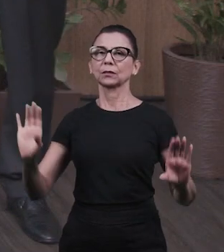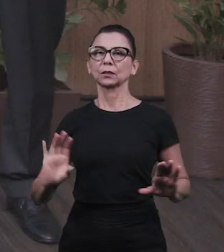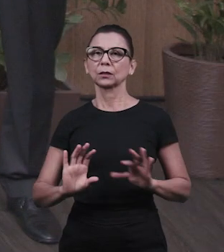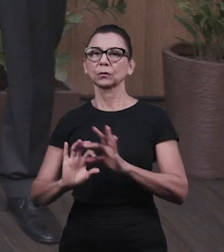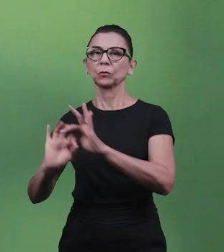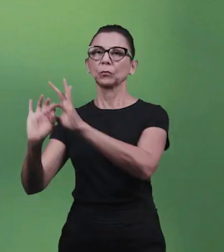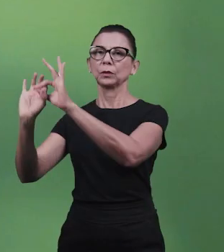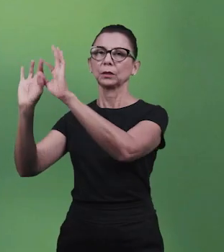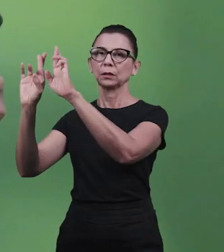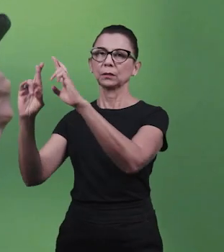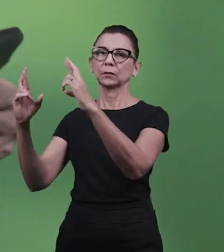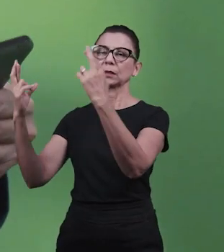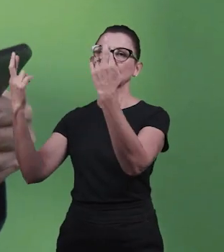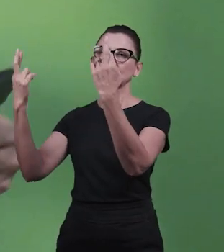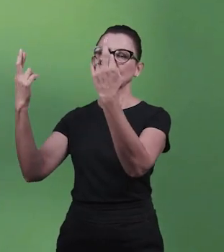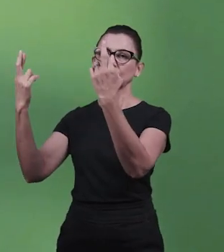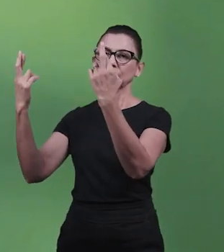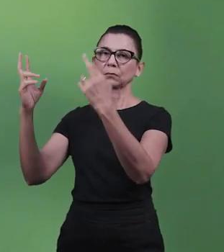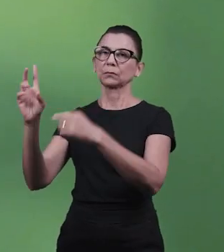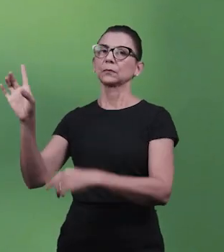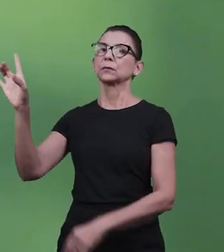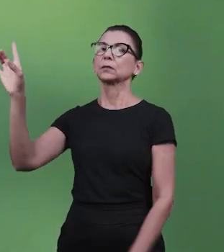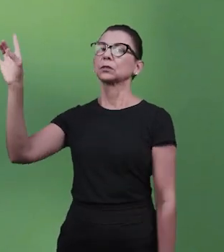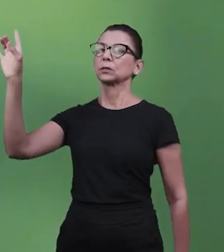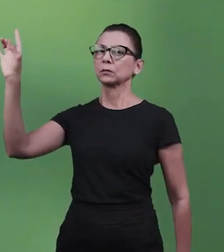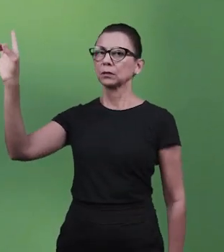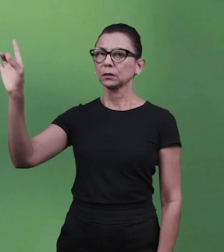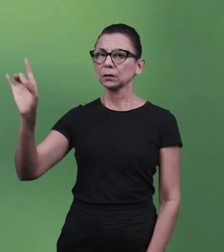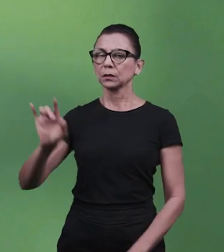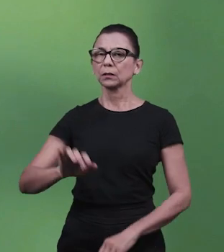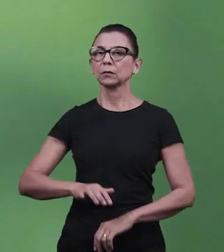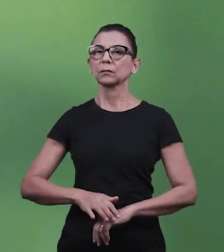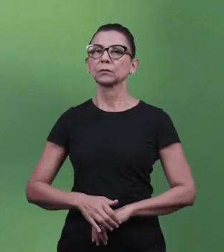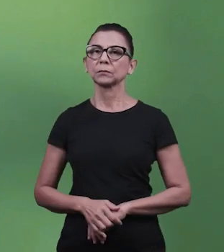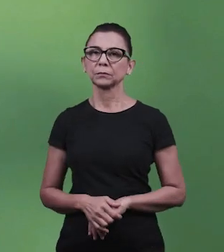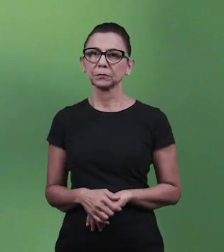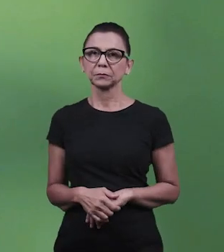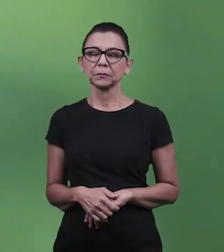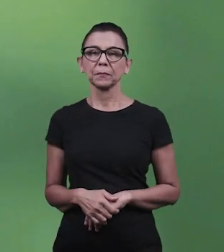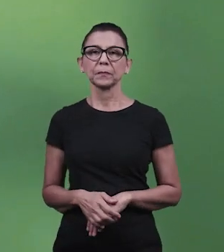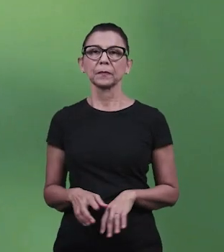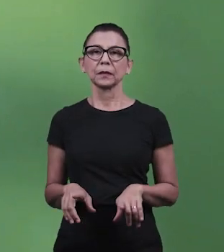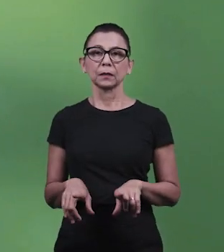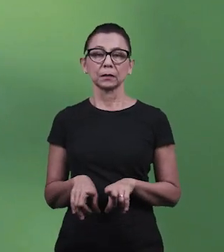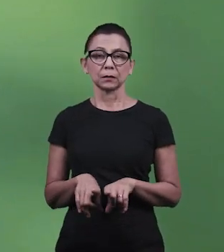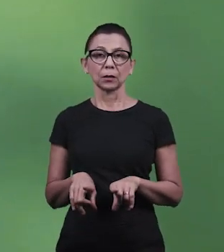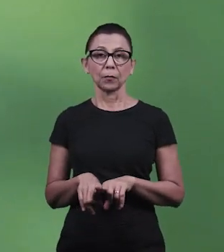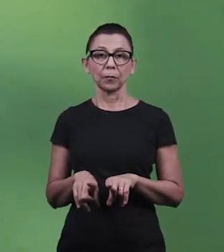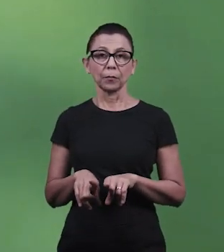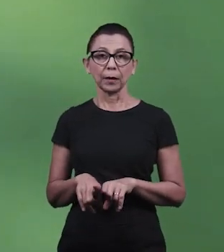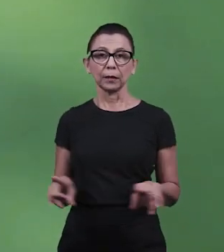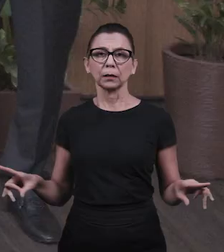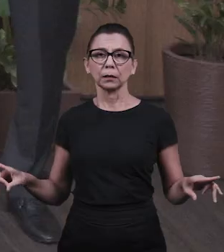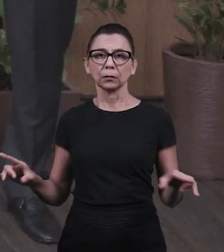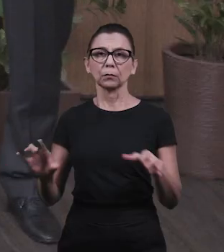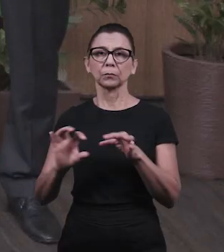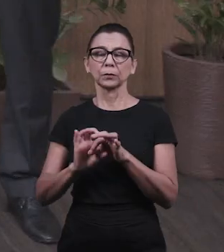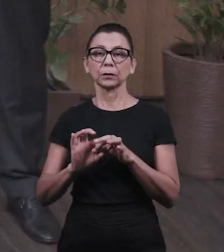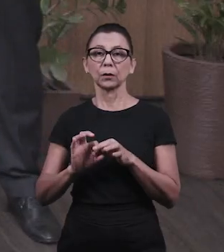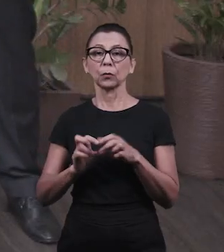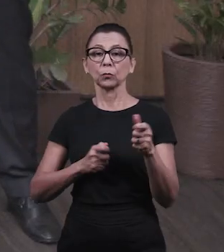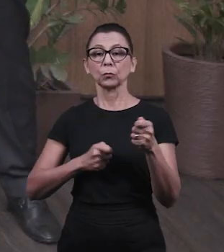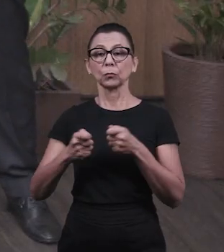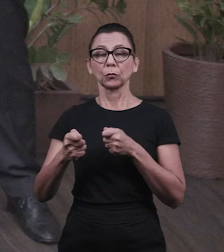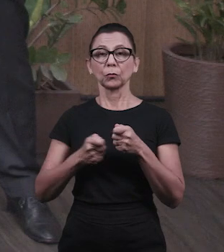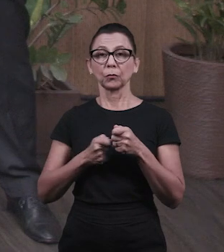связывают его с Царством Небесным. И уже тем более он никогда не отвергнет правление Духа Святого в своей жизни. Господь